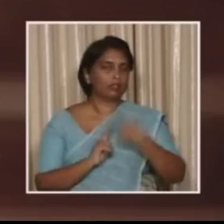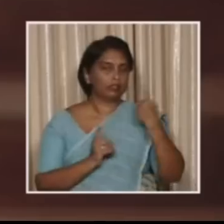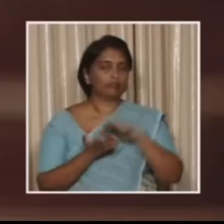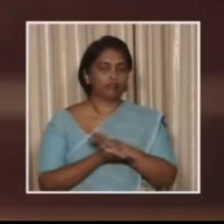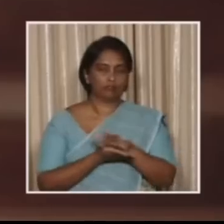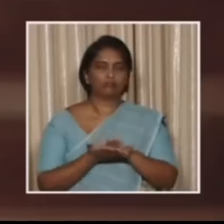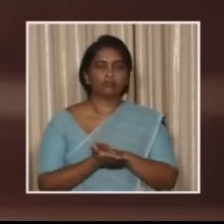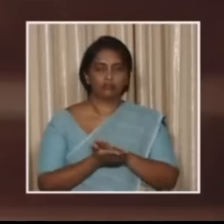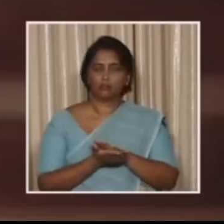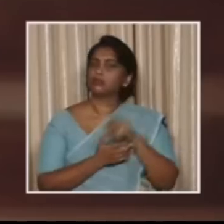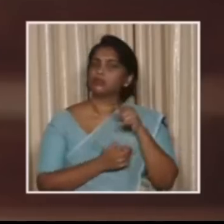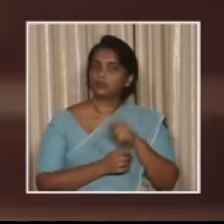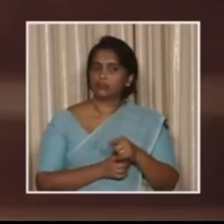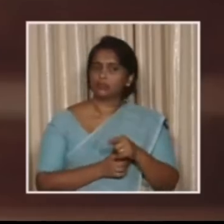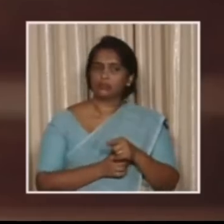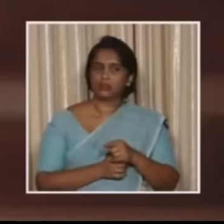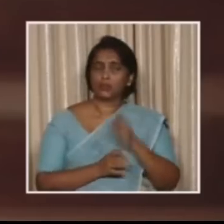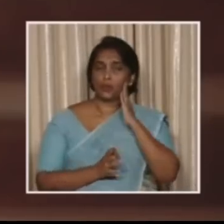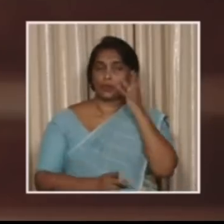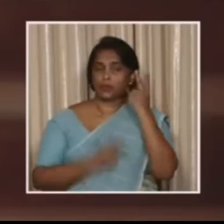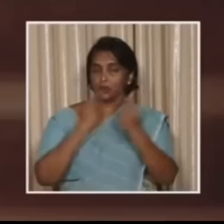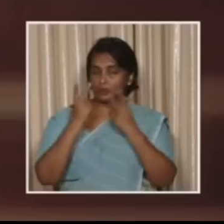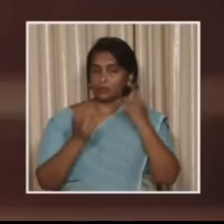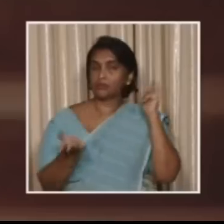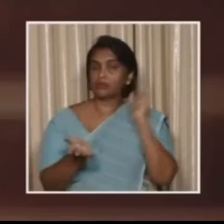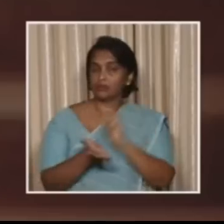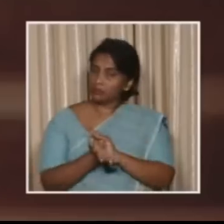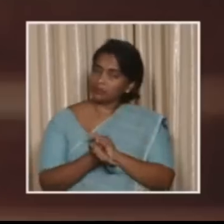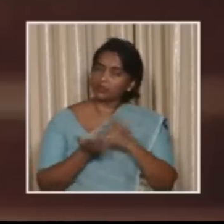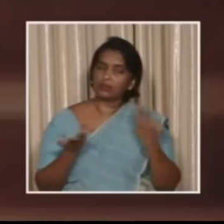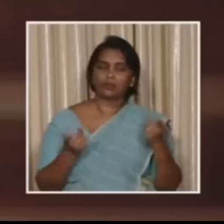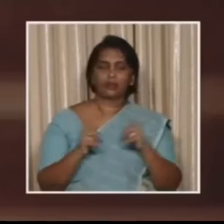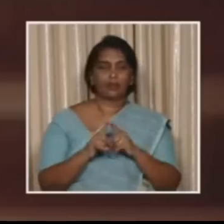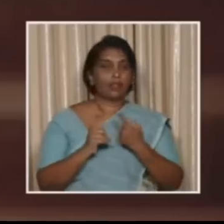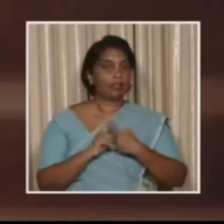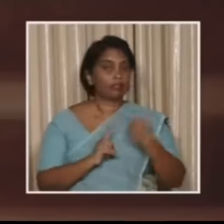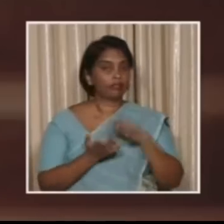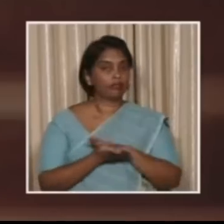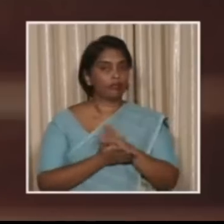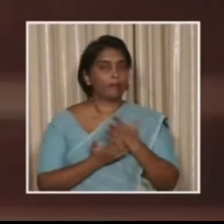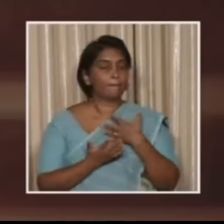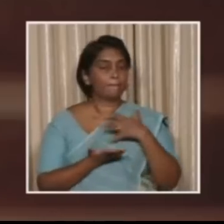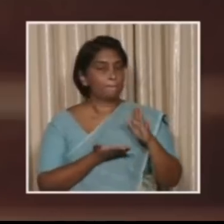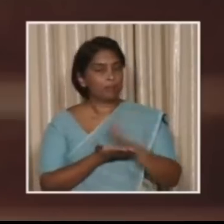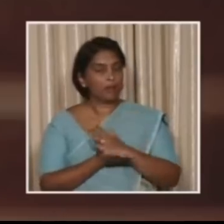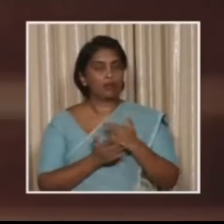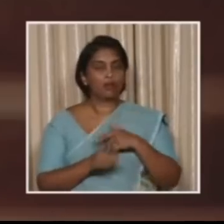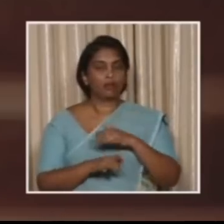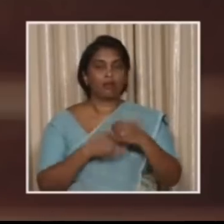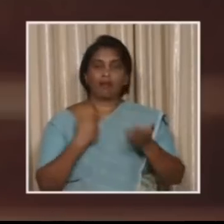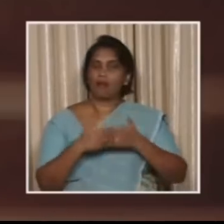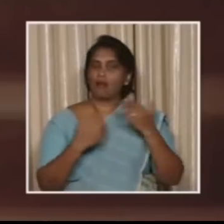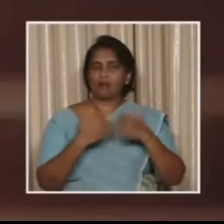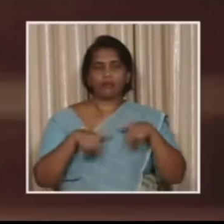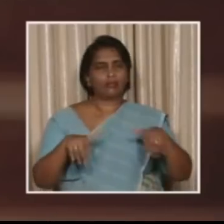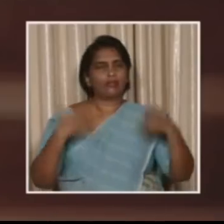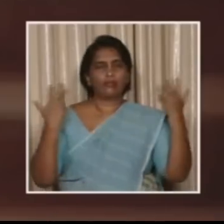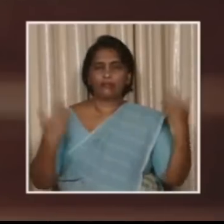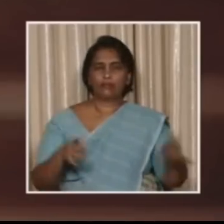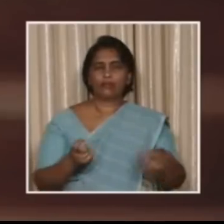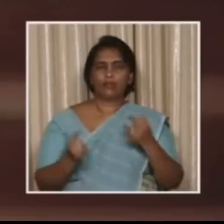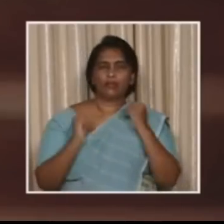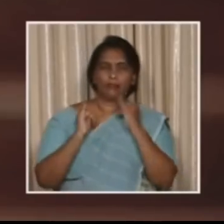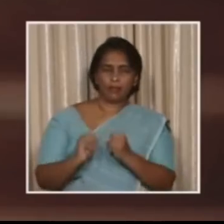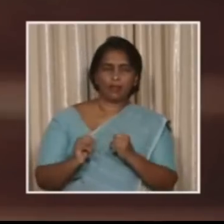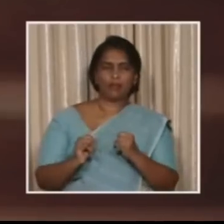அதனை விடுத்து அமைச்சர் பதவிகளை காண்பித்து எம்மை அழைப்பது தவறான செயற்பாடாகும். நாட்டில் தற்போது தேர்தல் ஒன்றை நடத்த வேண்டிய தேவை